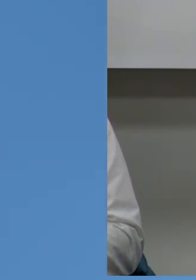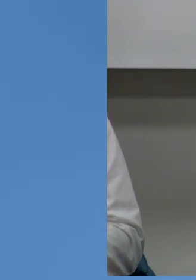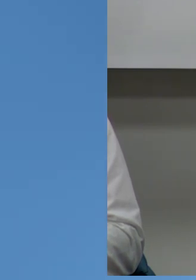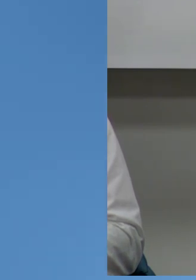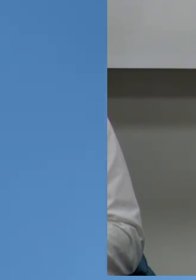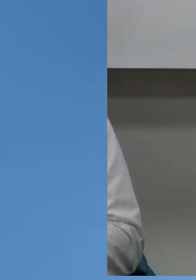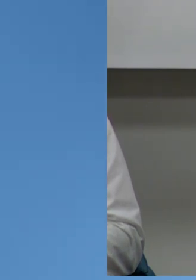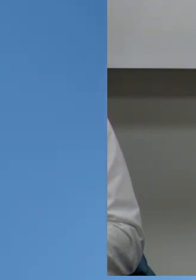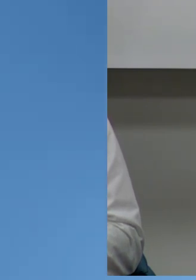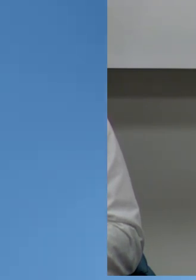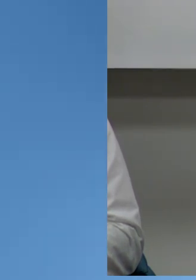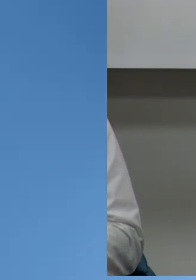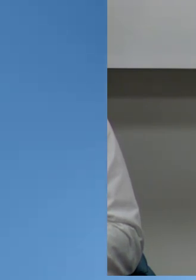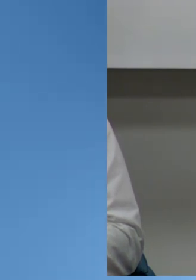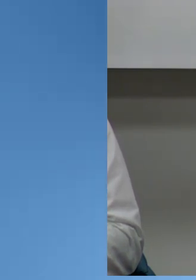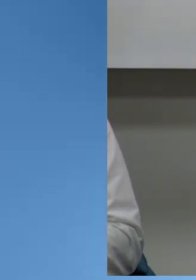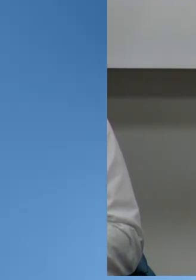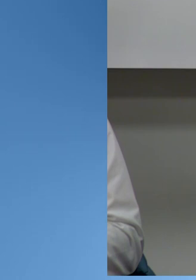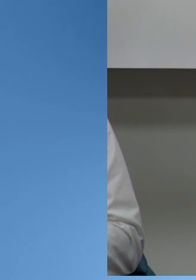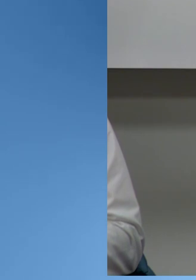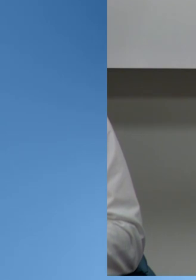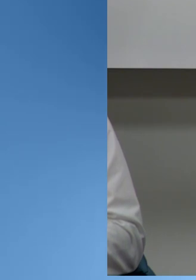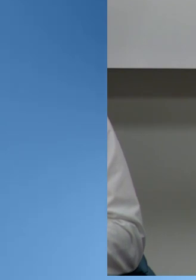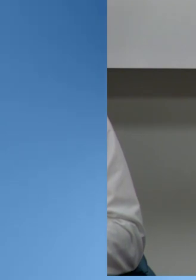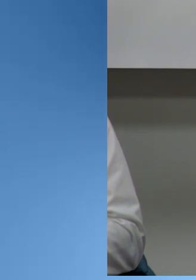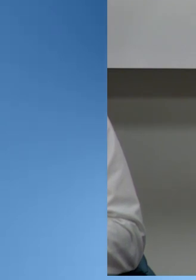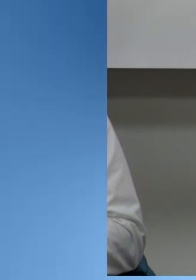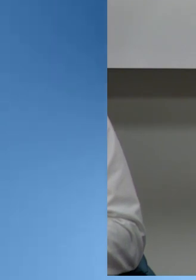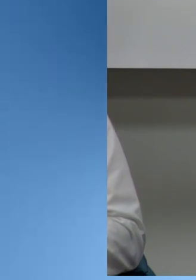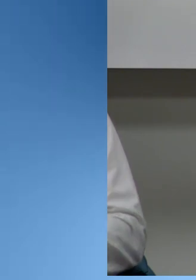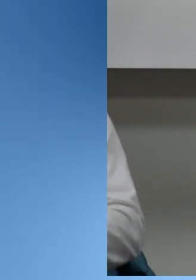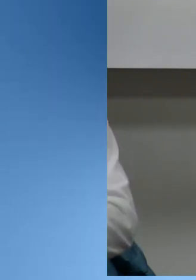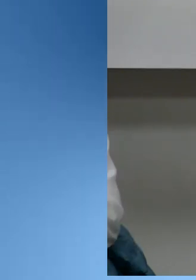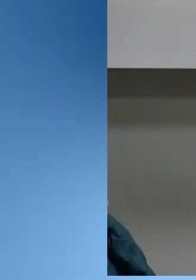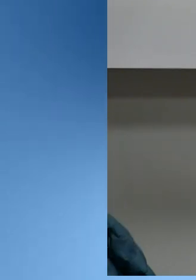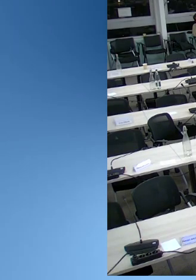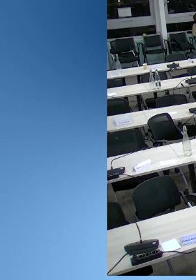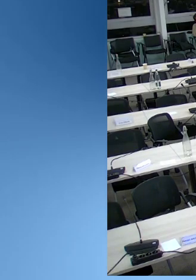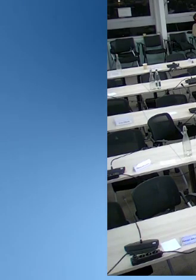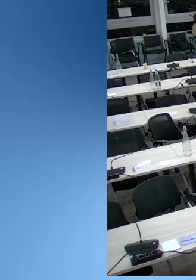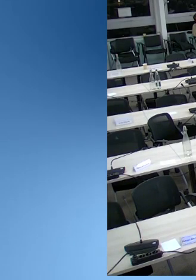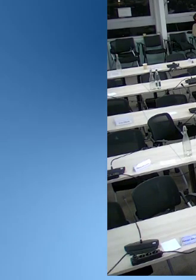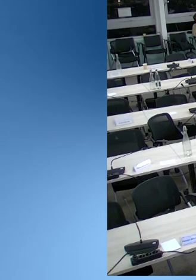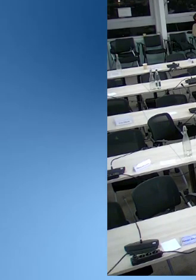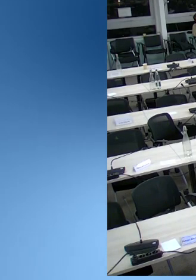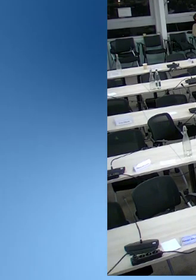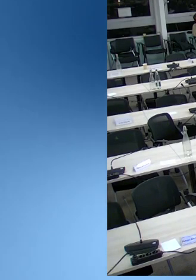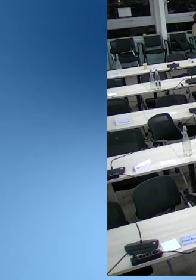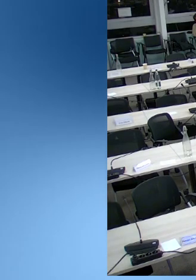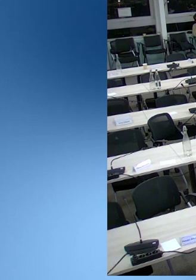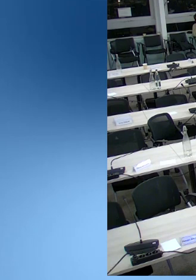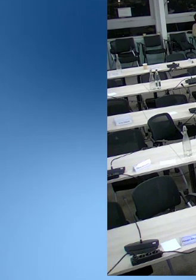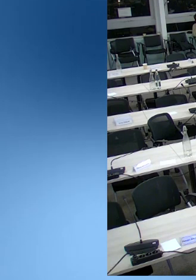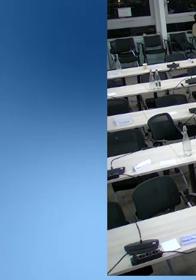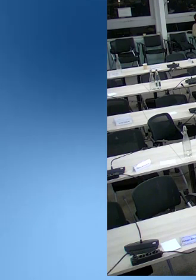refus de laisser intervenir ce commerçant euh ont décidé de quitter la salle ce qui ajouta